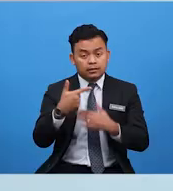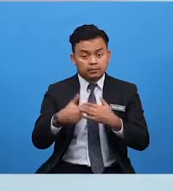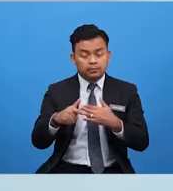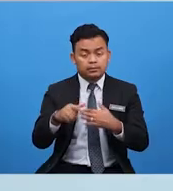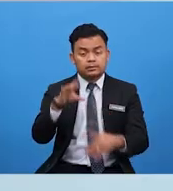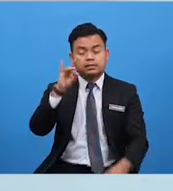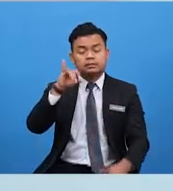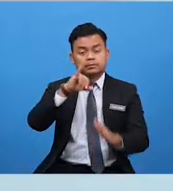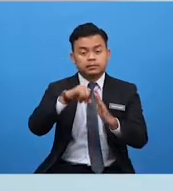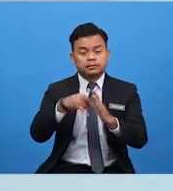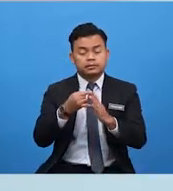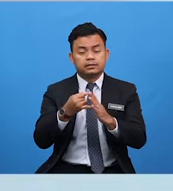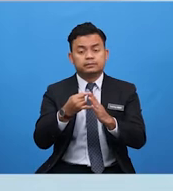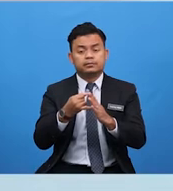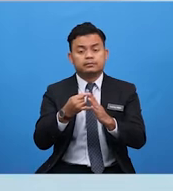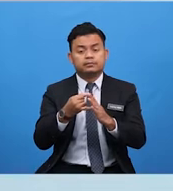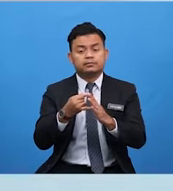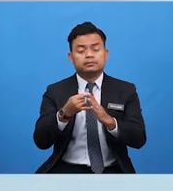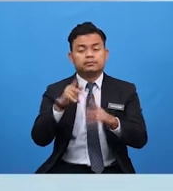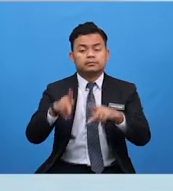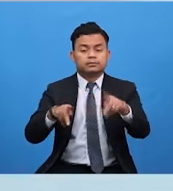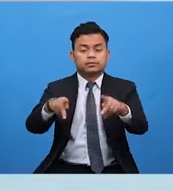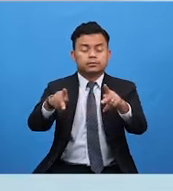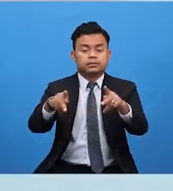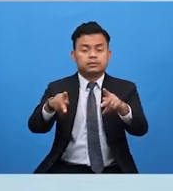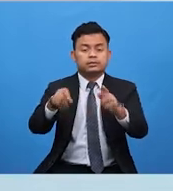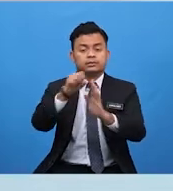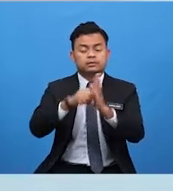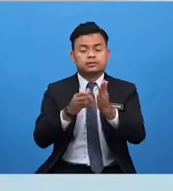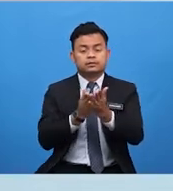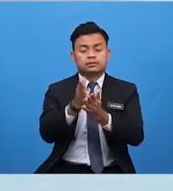seterusnya, iaitu proses menanggalkan lilin.